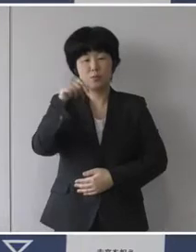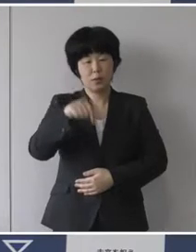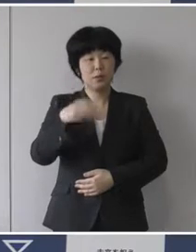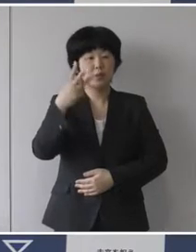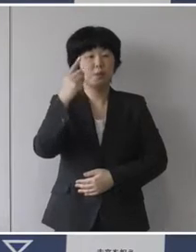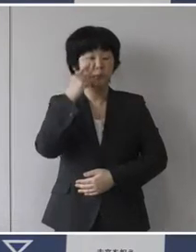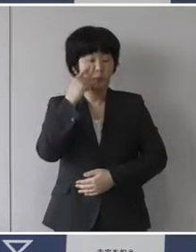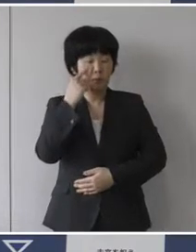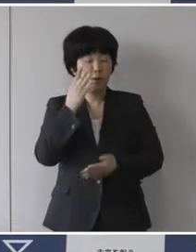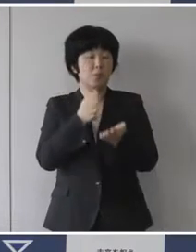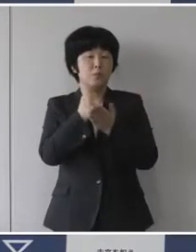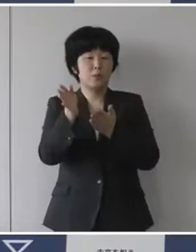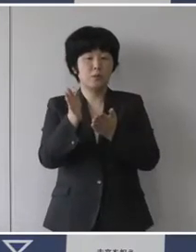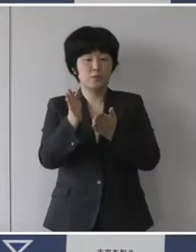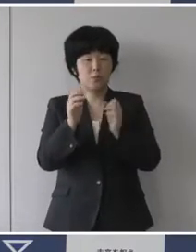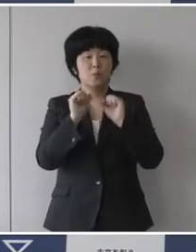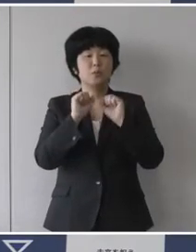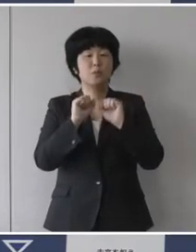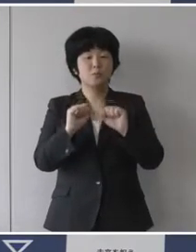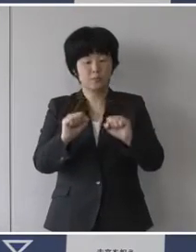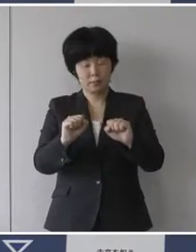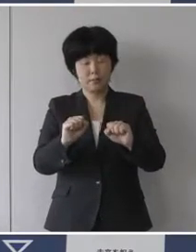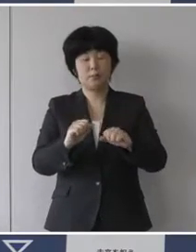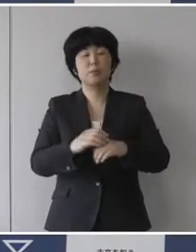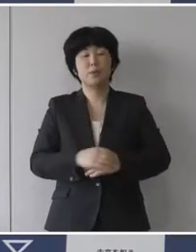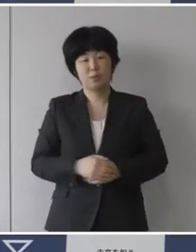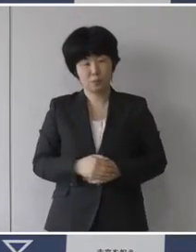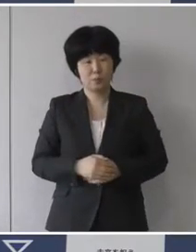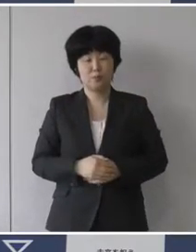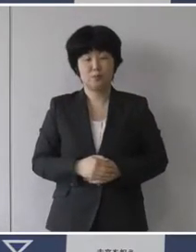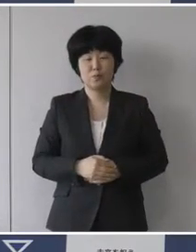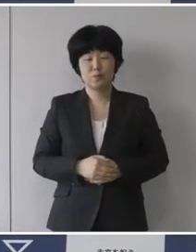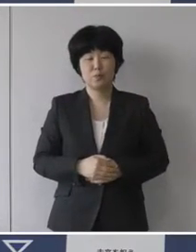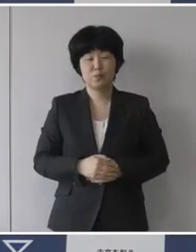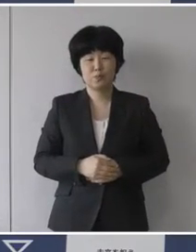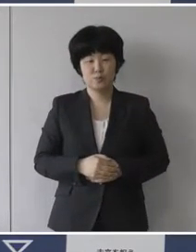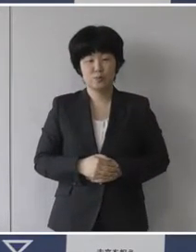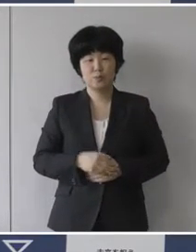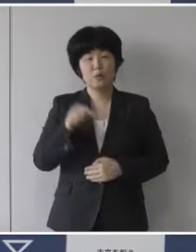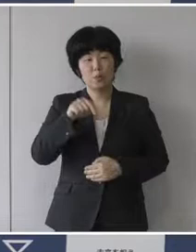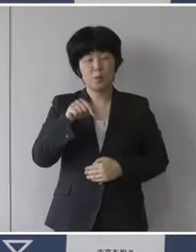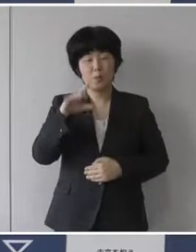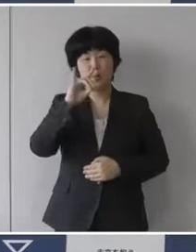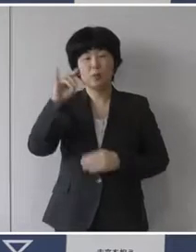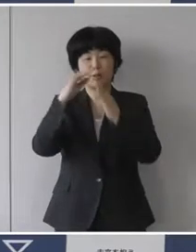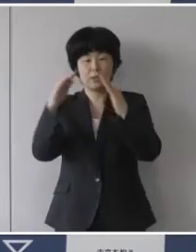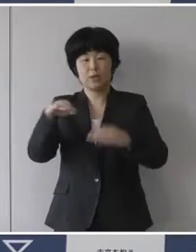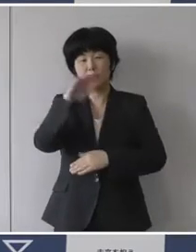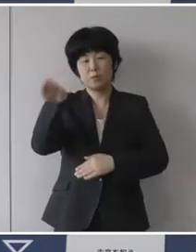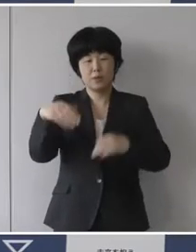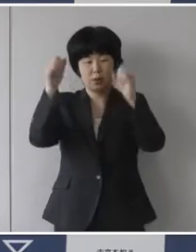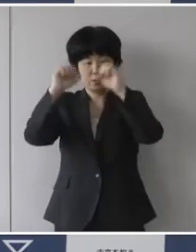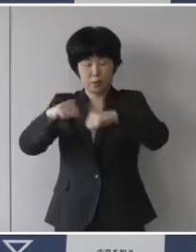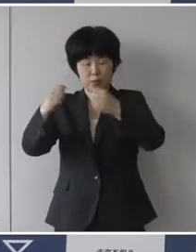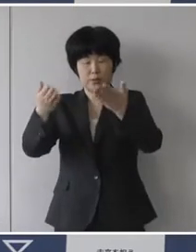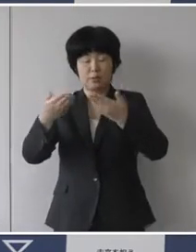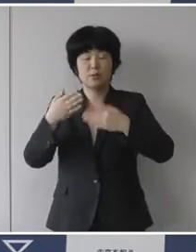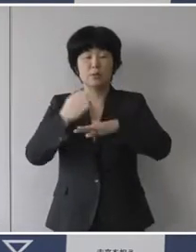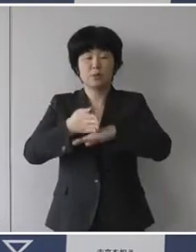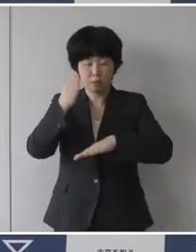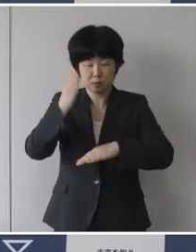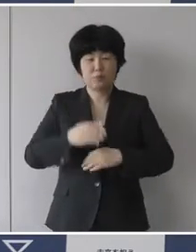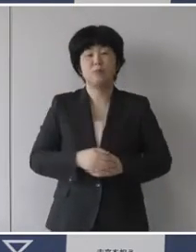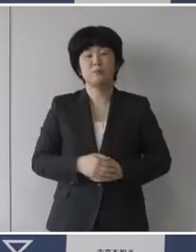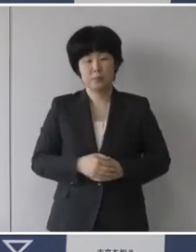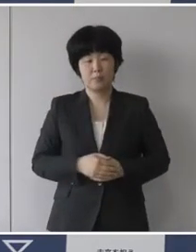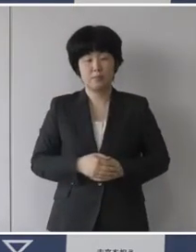番目ということで、議会の ご同意いただいたものですから、大変ありがたいなと思っております。また本市独自にです